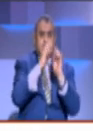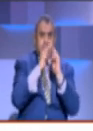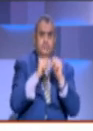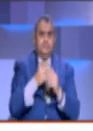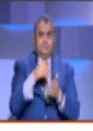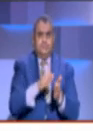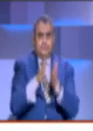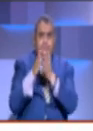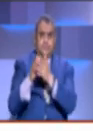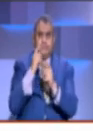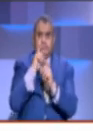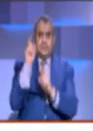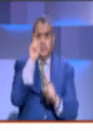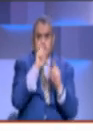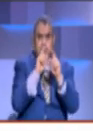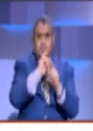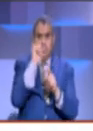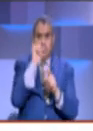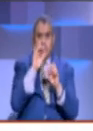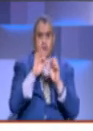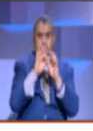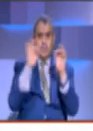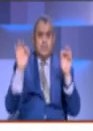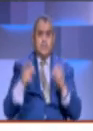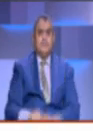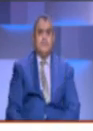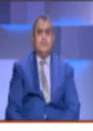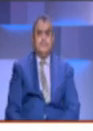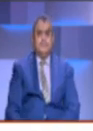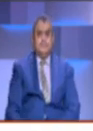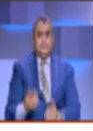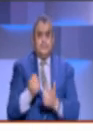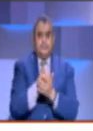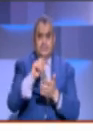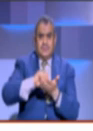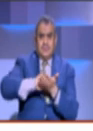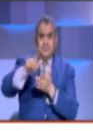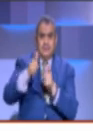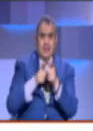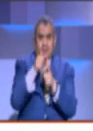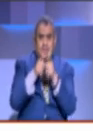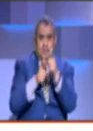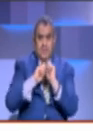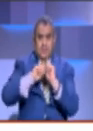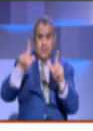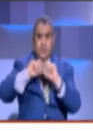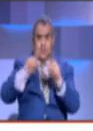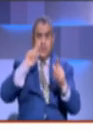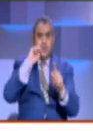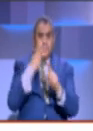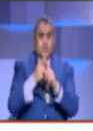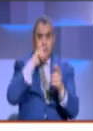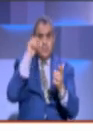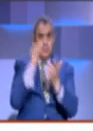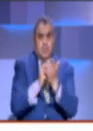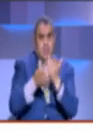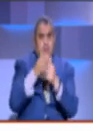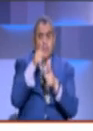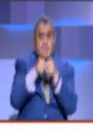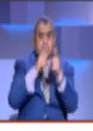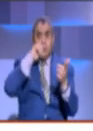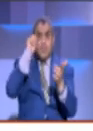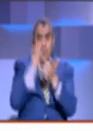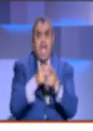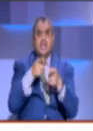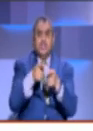يسأل حضرتك، ذكرت نقطة بث هذه اللقطات بشكل مباشر طبعا في هذا أمر القنوات، إلى أي مدى